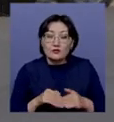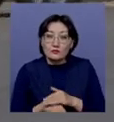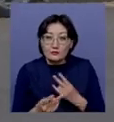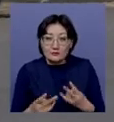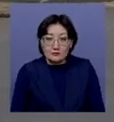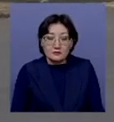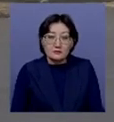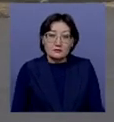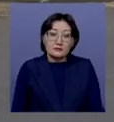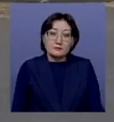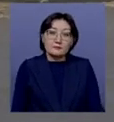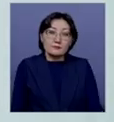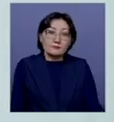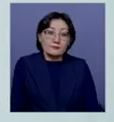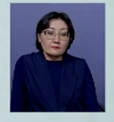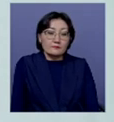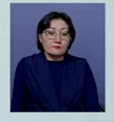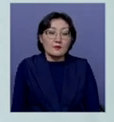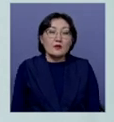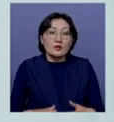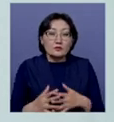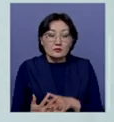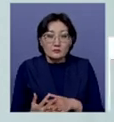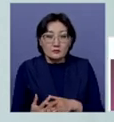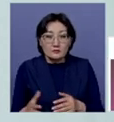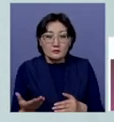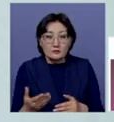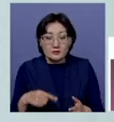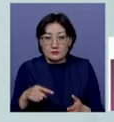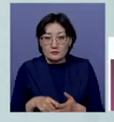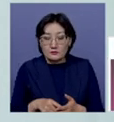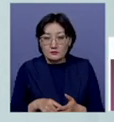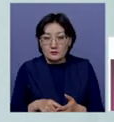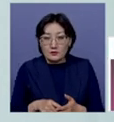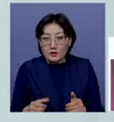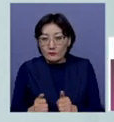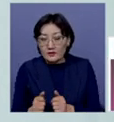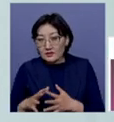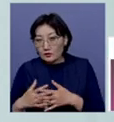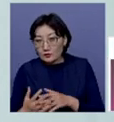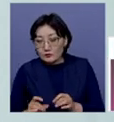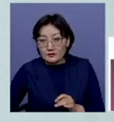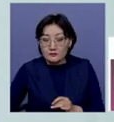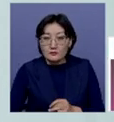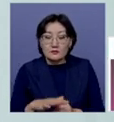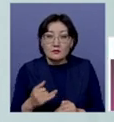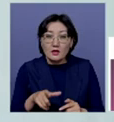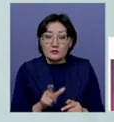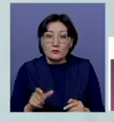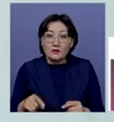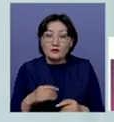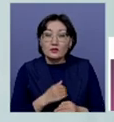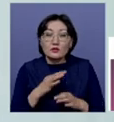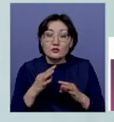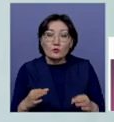себеп жоқ. Ол елді мекенге, және ол біздің қаламыздың бір елді мекені болғаннан кейін, елді мекендегі азаматтарға айтқым